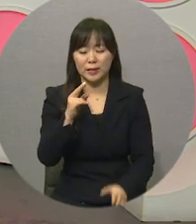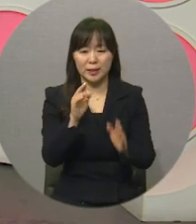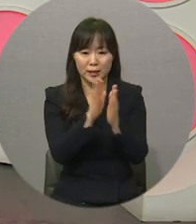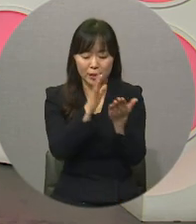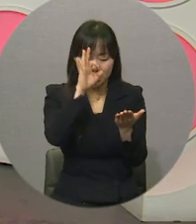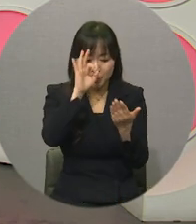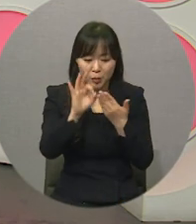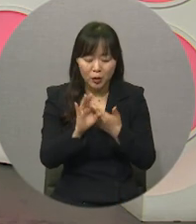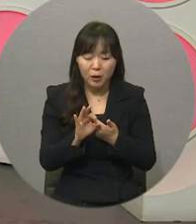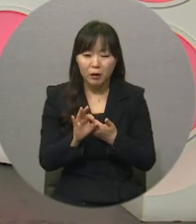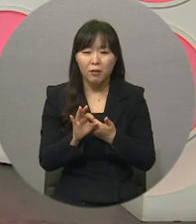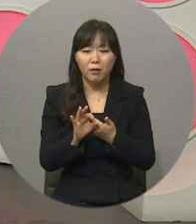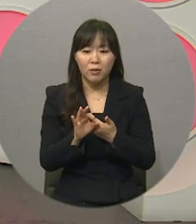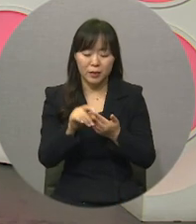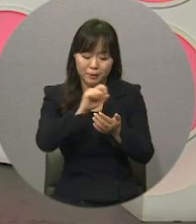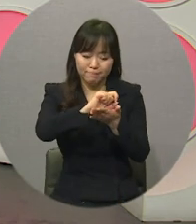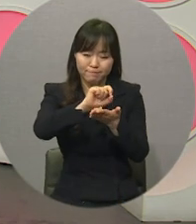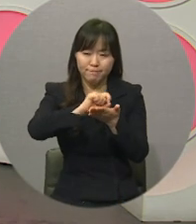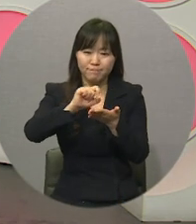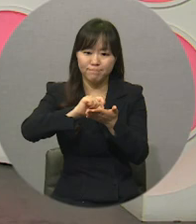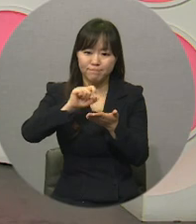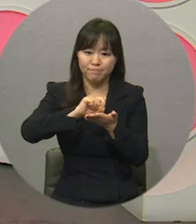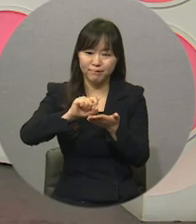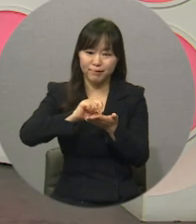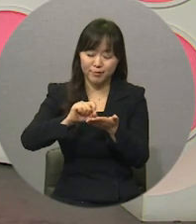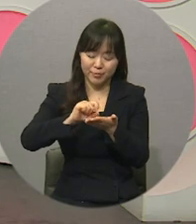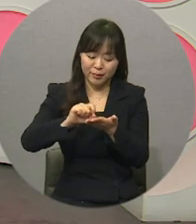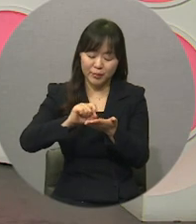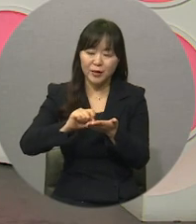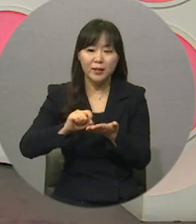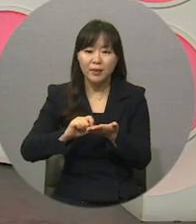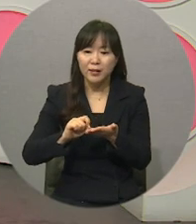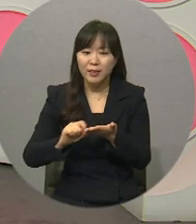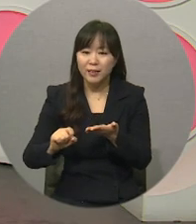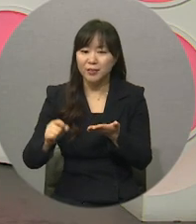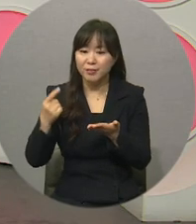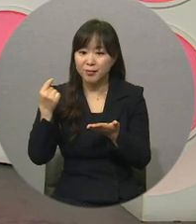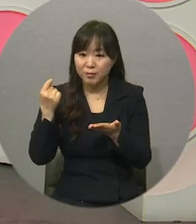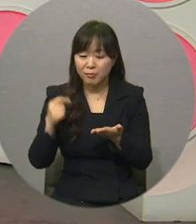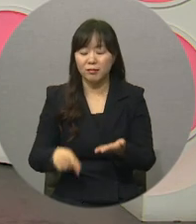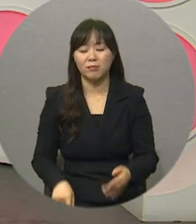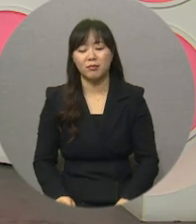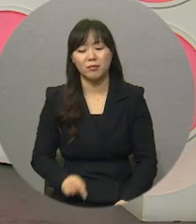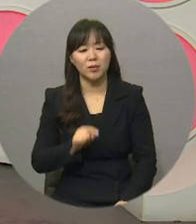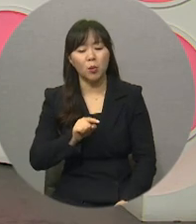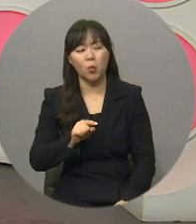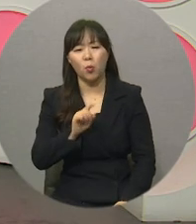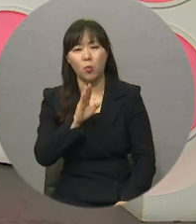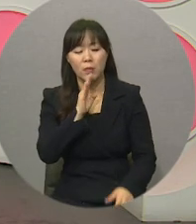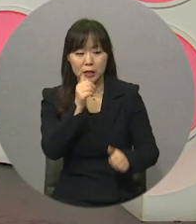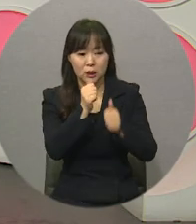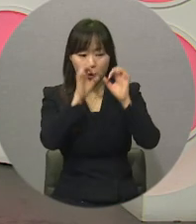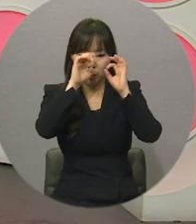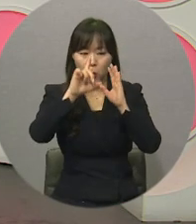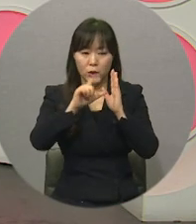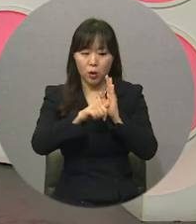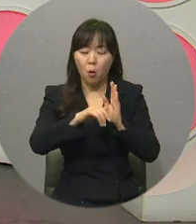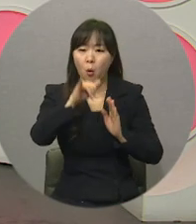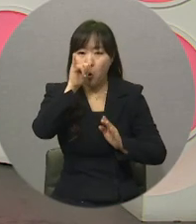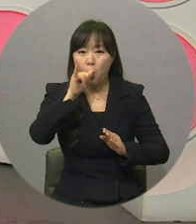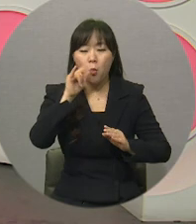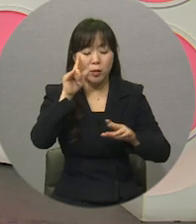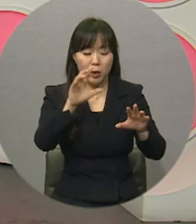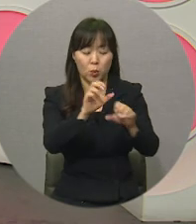진짜 이렇게 메모 이렇게 줄 그어놓잖아요, 네. 이렇게. 그러면 그게 정말 시험 볼때 나올 때가 그쵸,